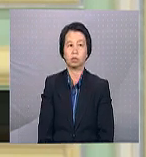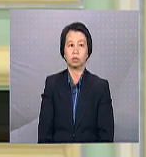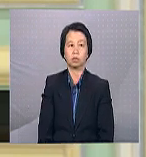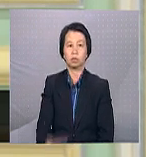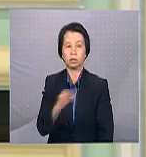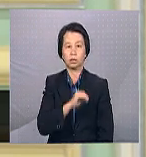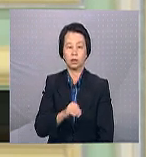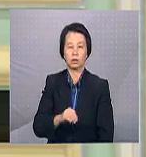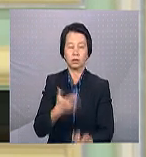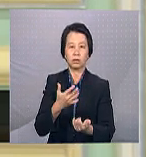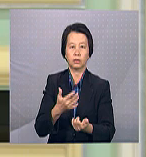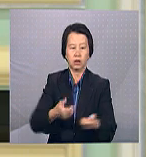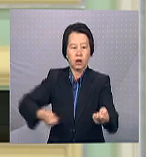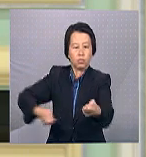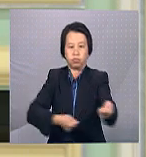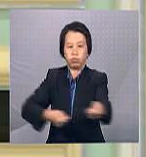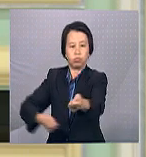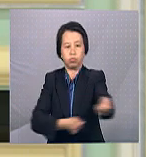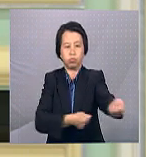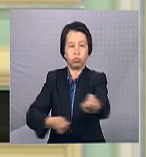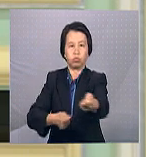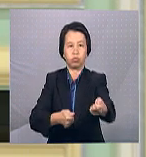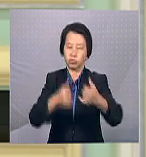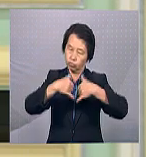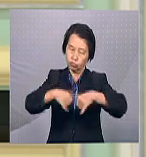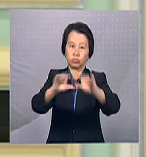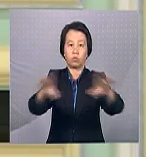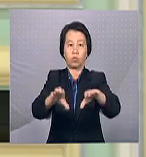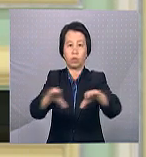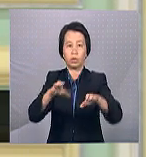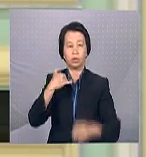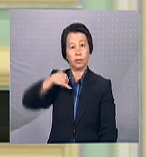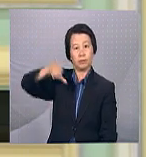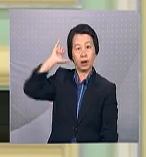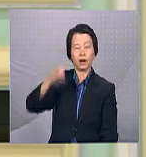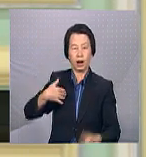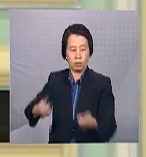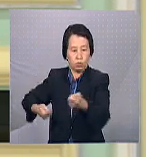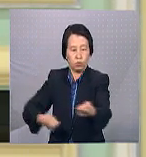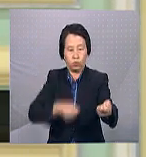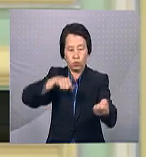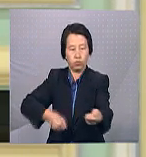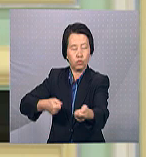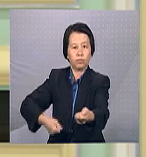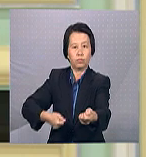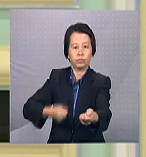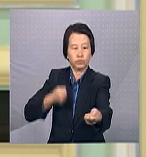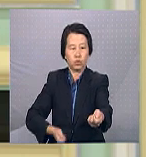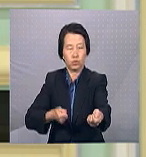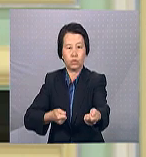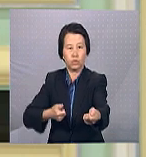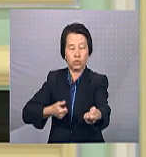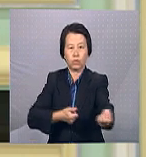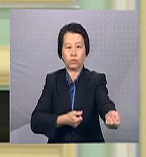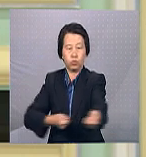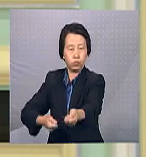Sanitasi awam terus dilaksanakan. Semalam sanitasi awam telah pun dilaksanakan, iaitu di